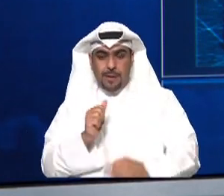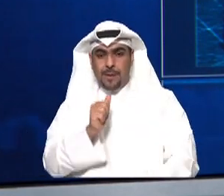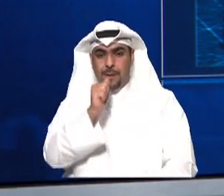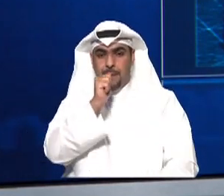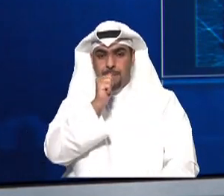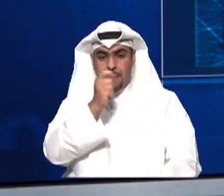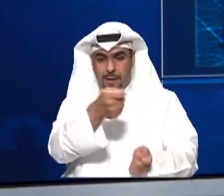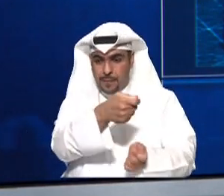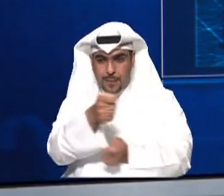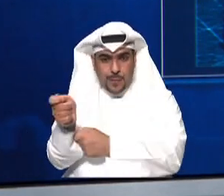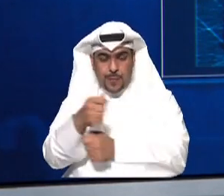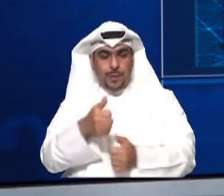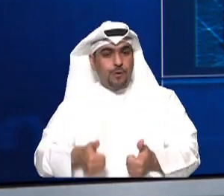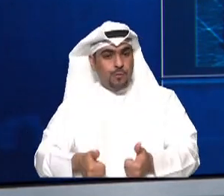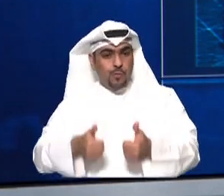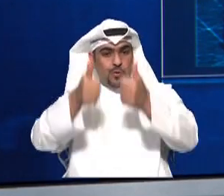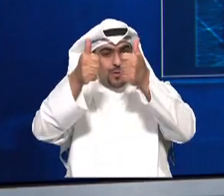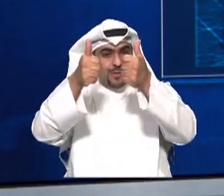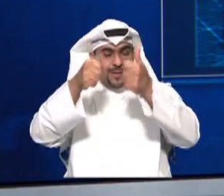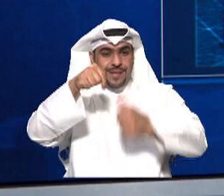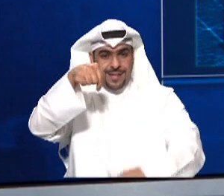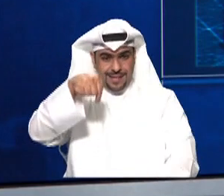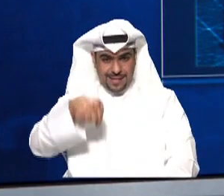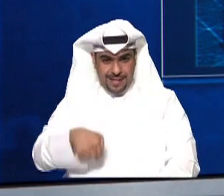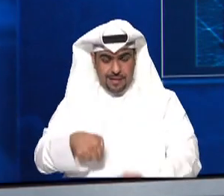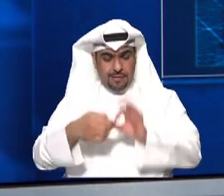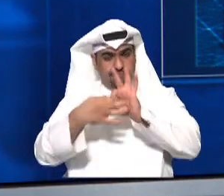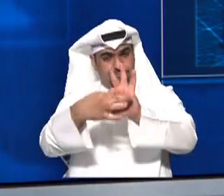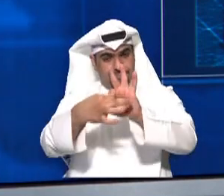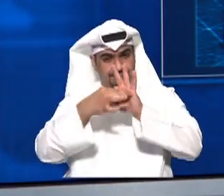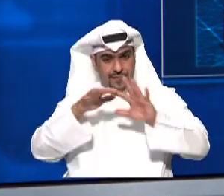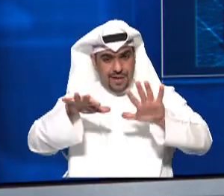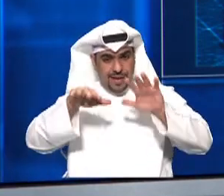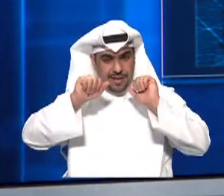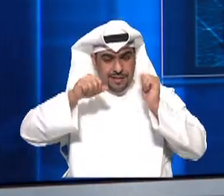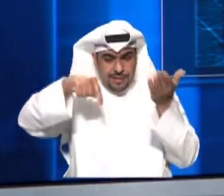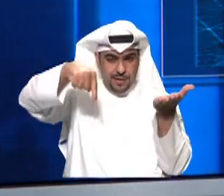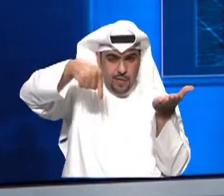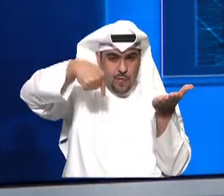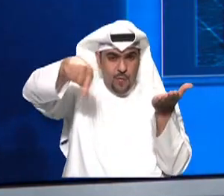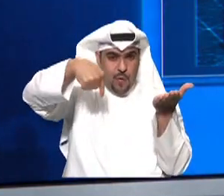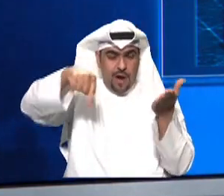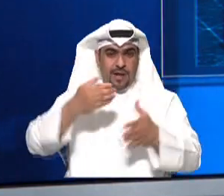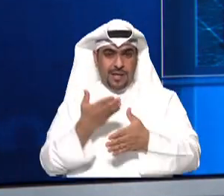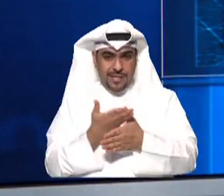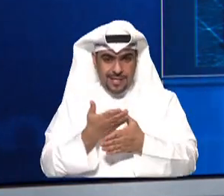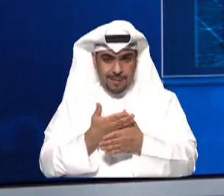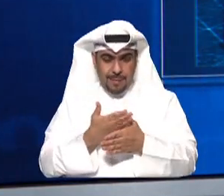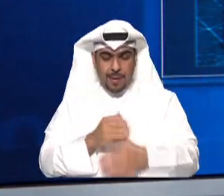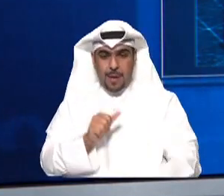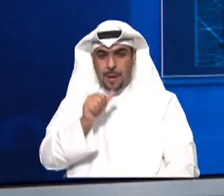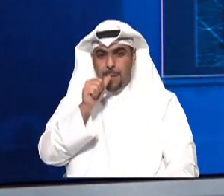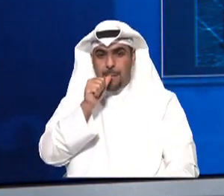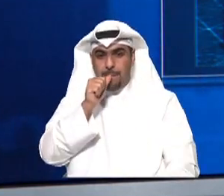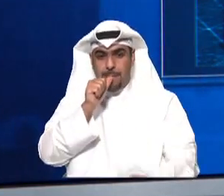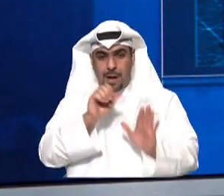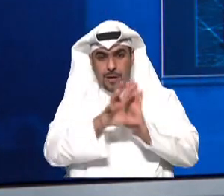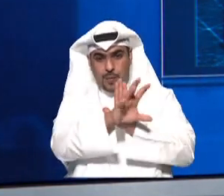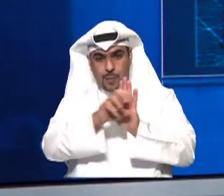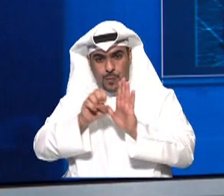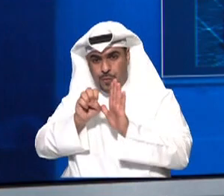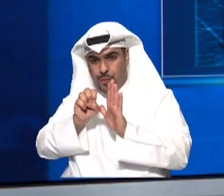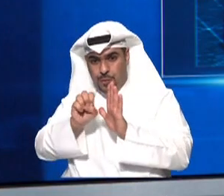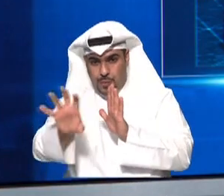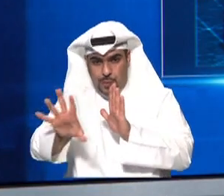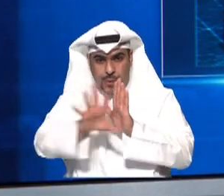إسماعيل الفلشاوي والاستفادة من المياه التي تنتجها محطات التقنية في الضخ في محافظات البلاد وفي